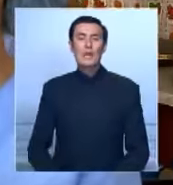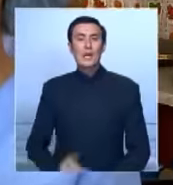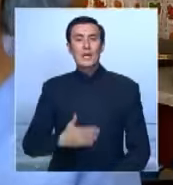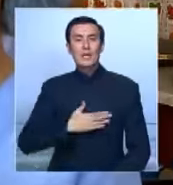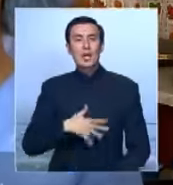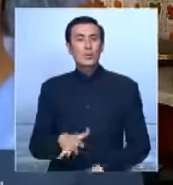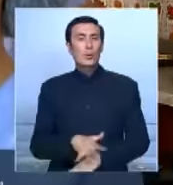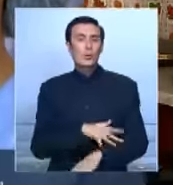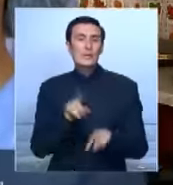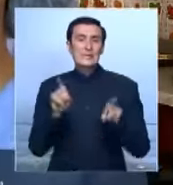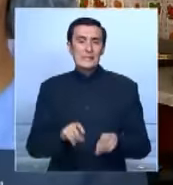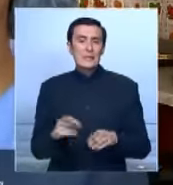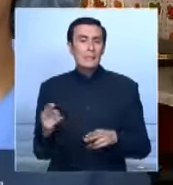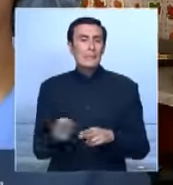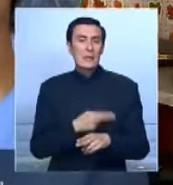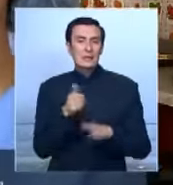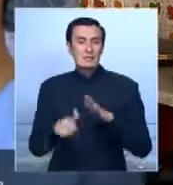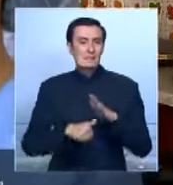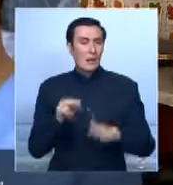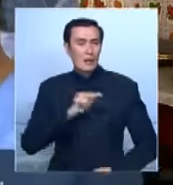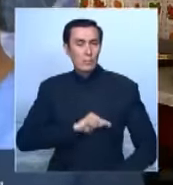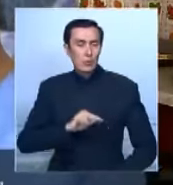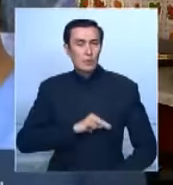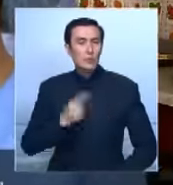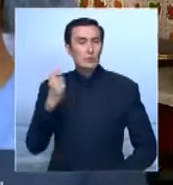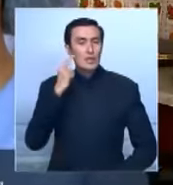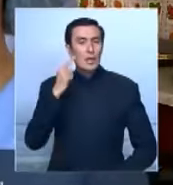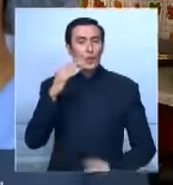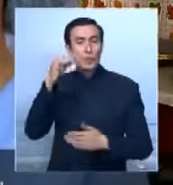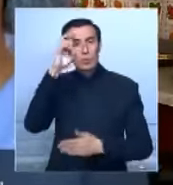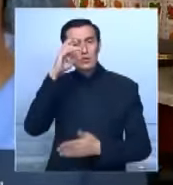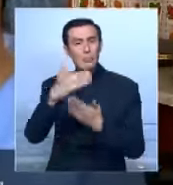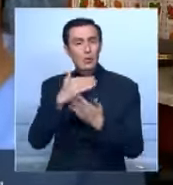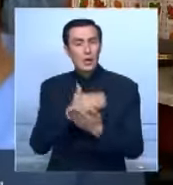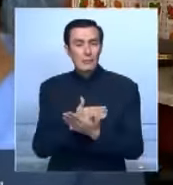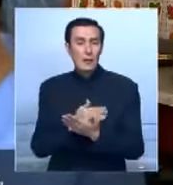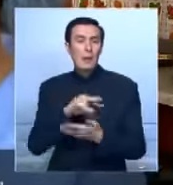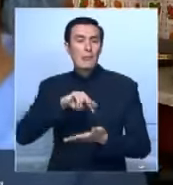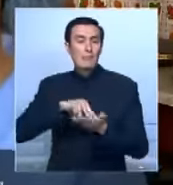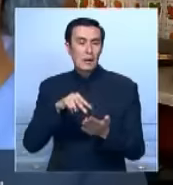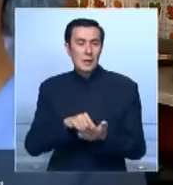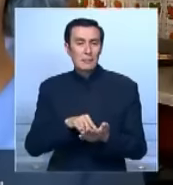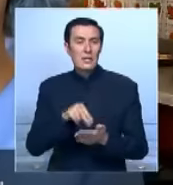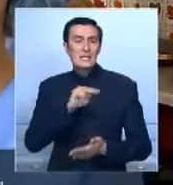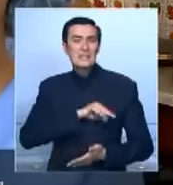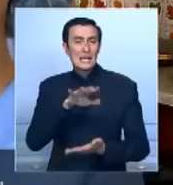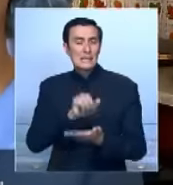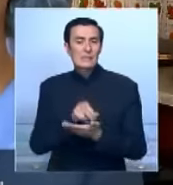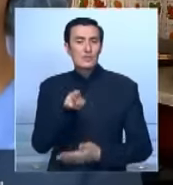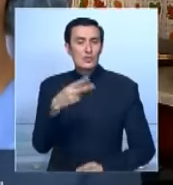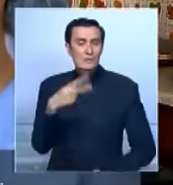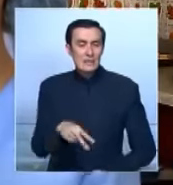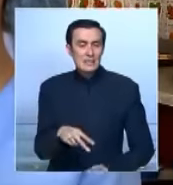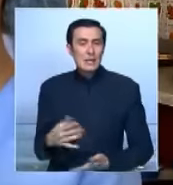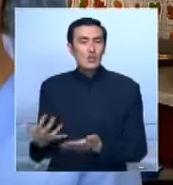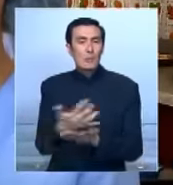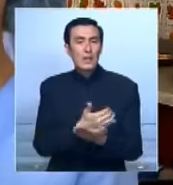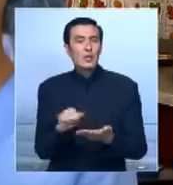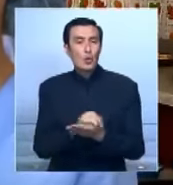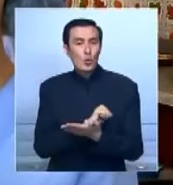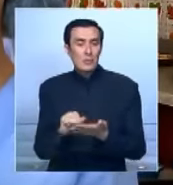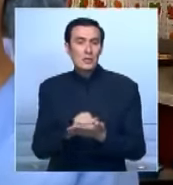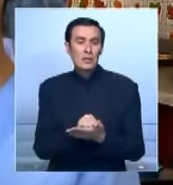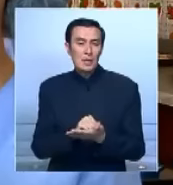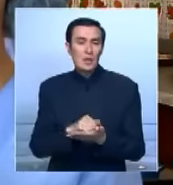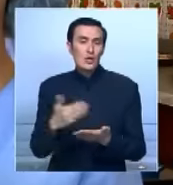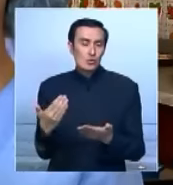Я долго сидела без работы, потом услышала о государственной программе «Дорожная карта занятости 2020». Собрала необходимые документы и